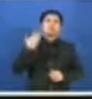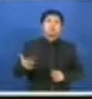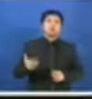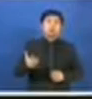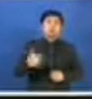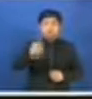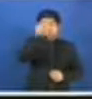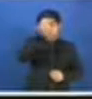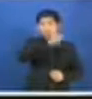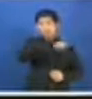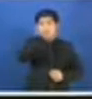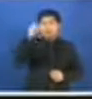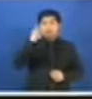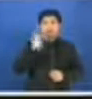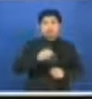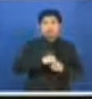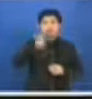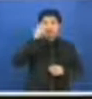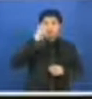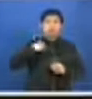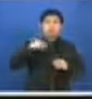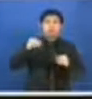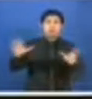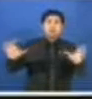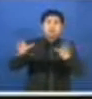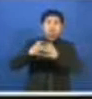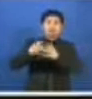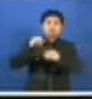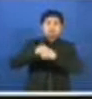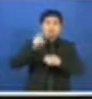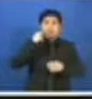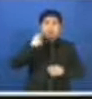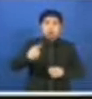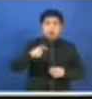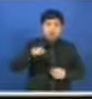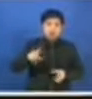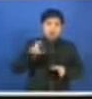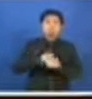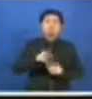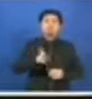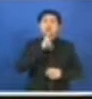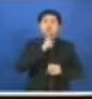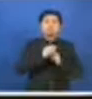Türkiye, Irak'ın toprak bütünlüğüne sonuna kadar